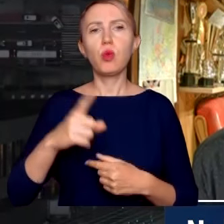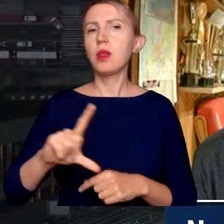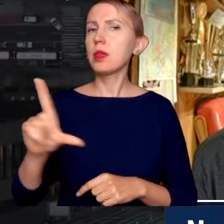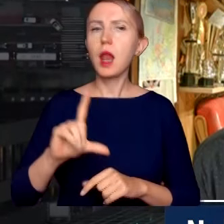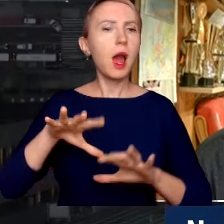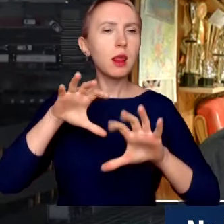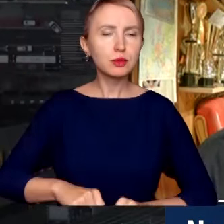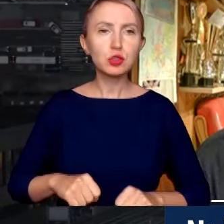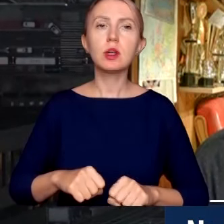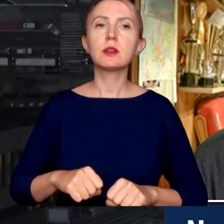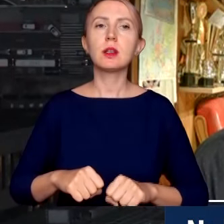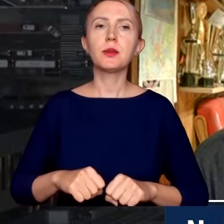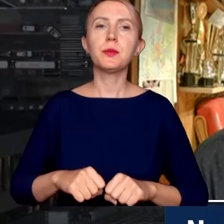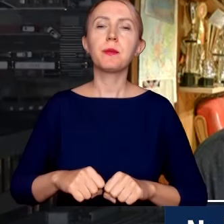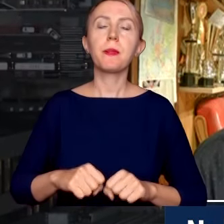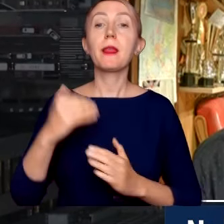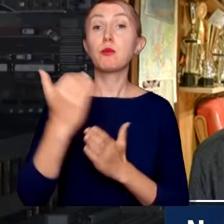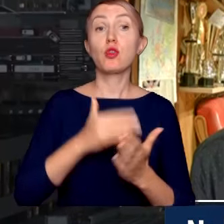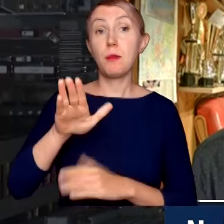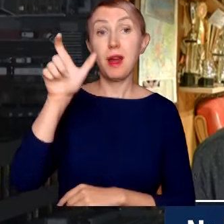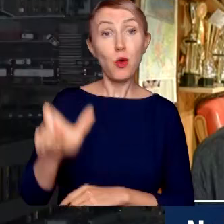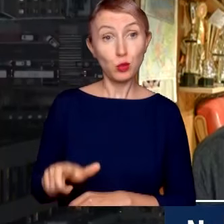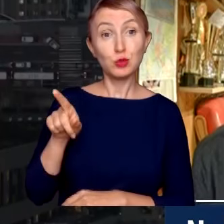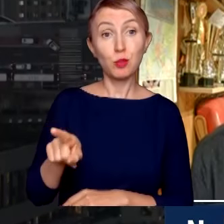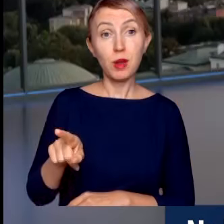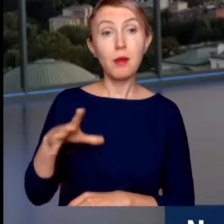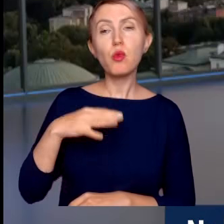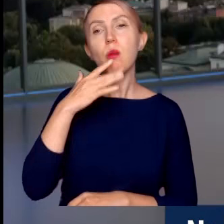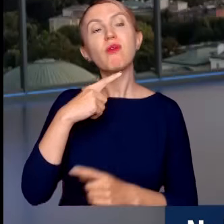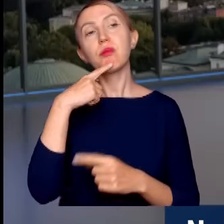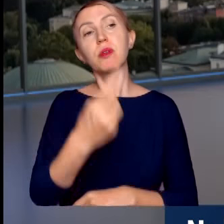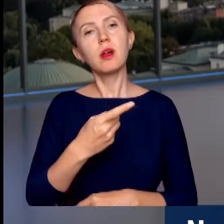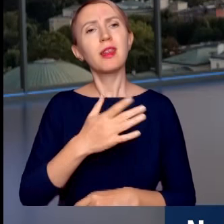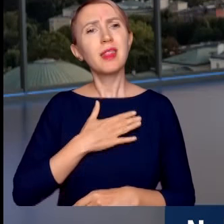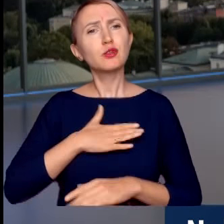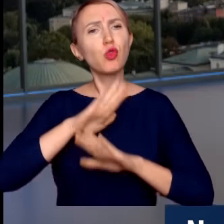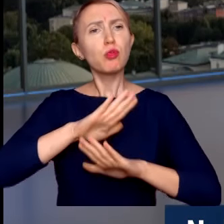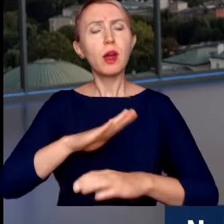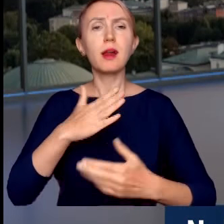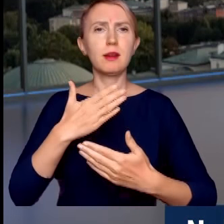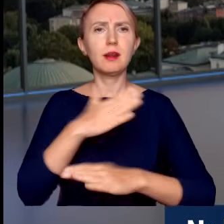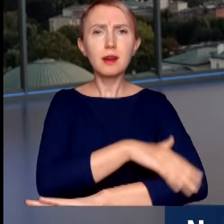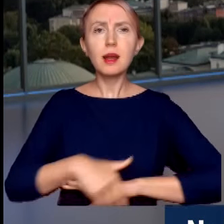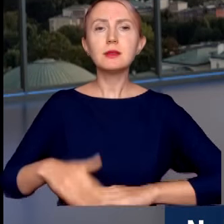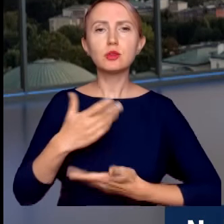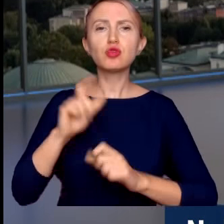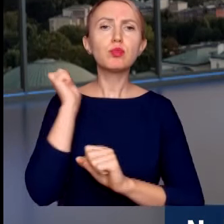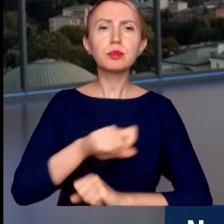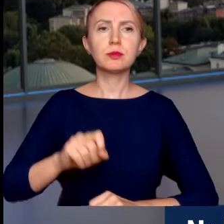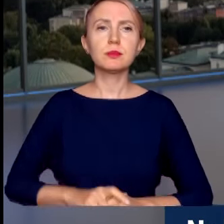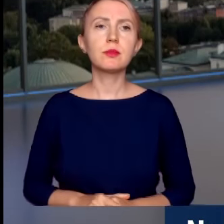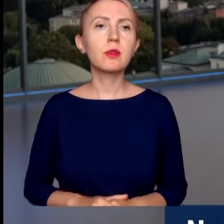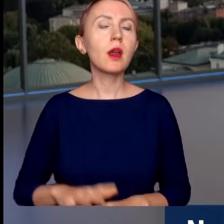przejętej program ma osoba, która nazywała naszych obrońców granic mordercami.